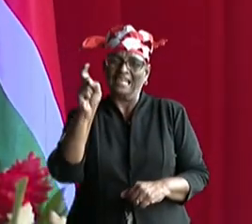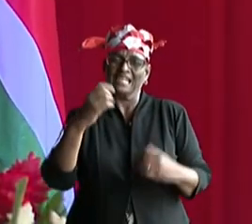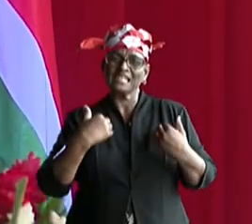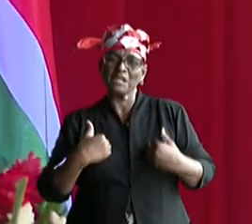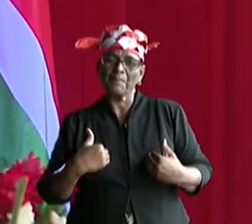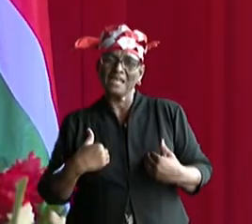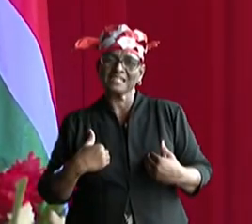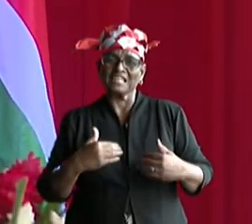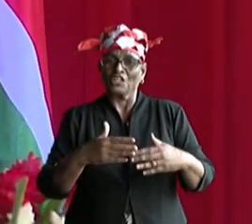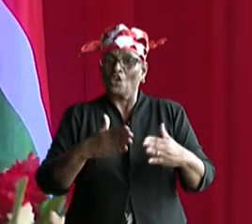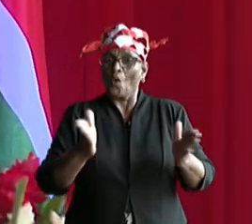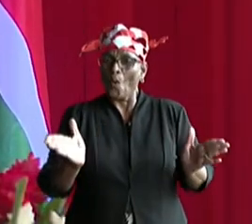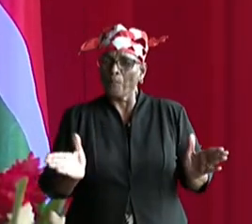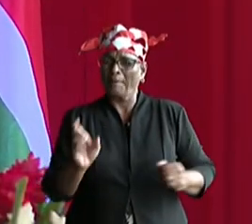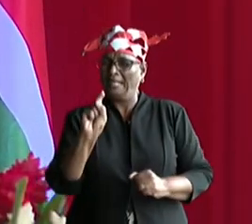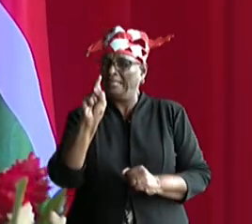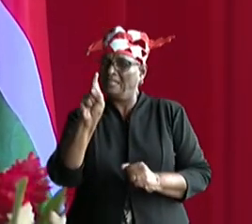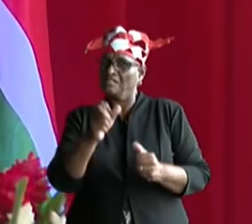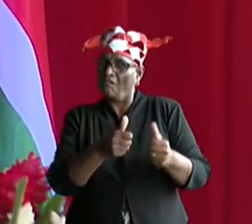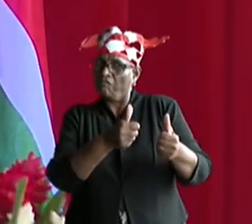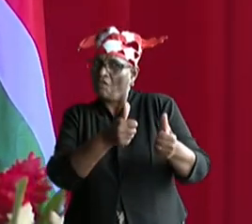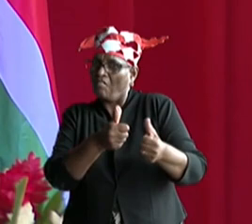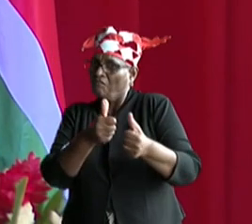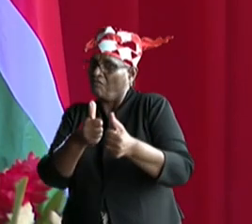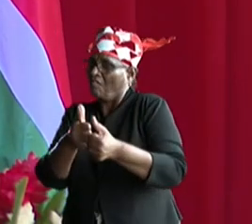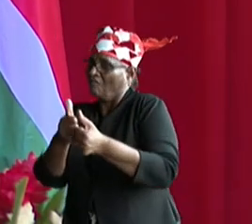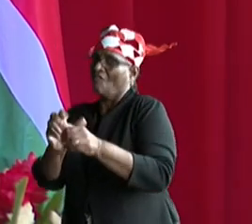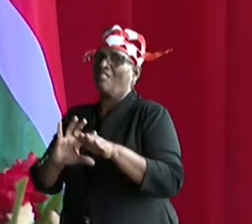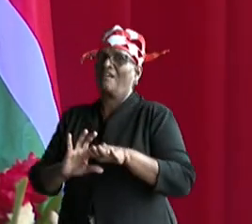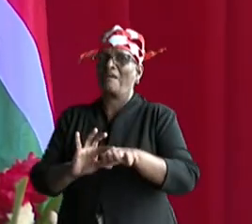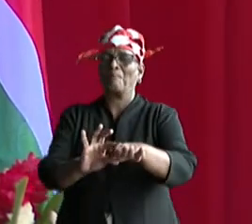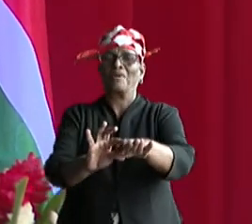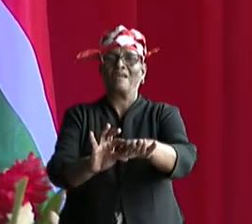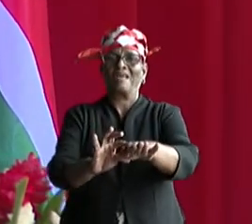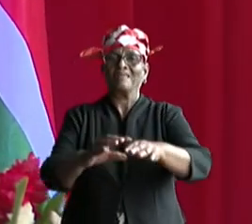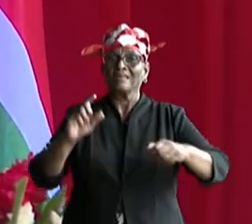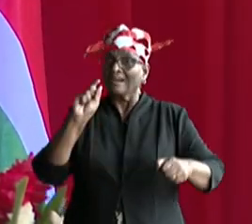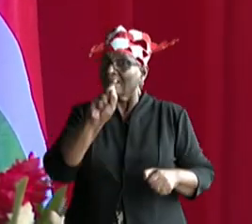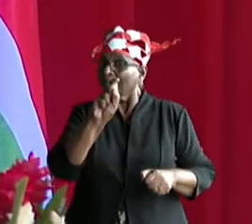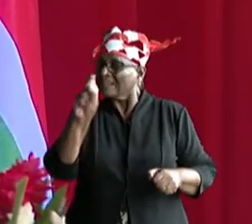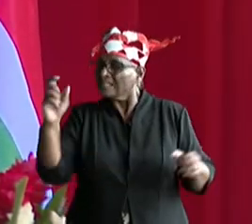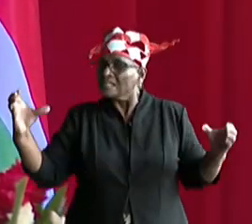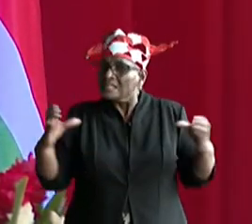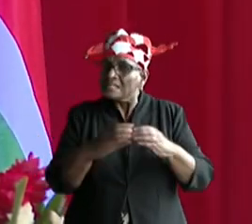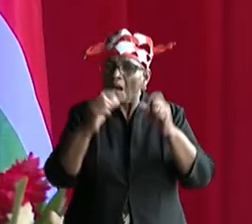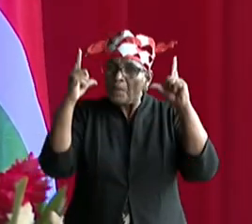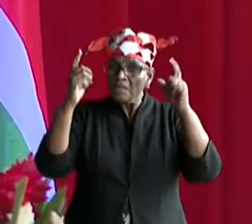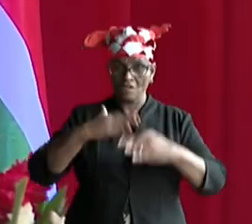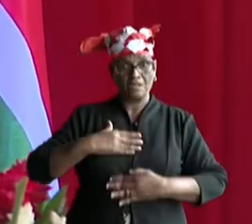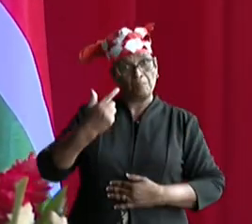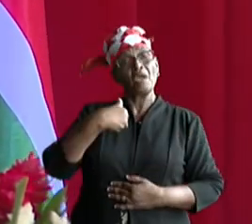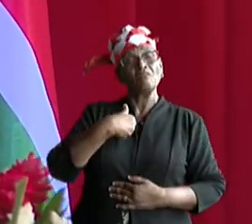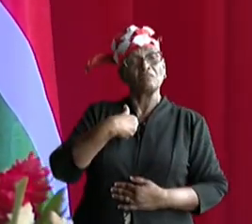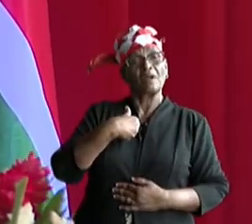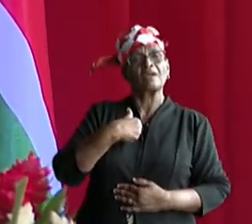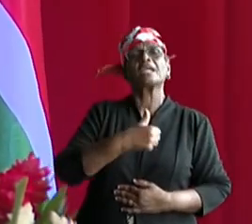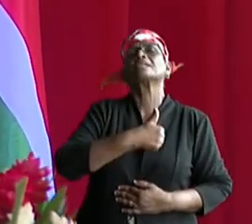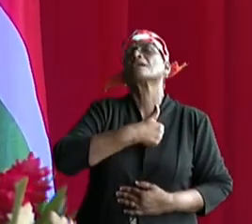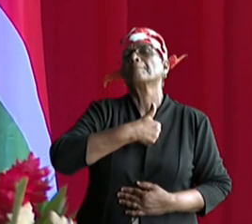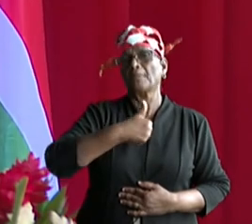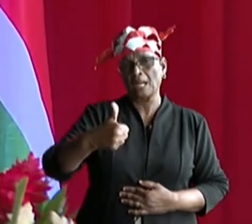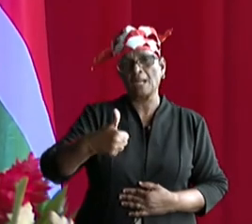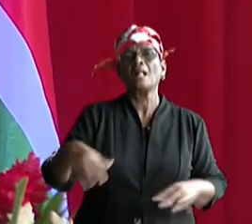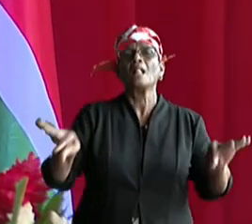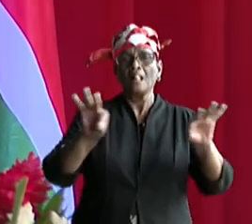het openbaar bestuur kritisch volgt en begeleidt. Een kritische samenleving is, als u het mij vraagt, een randvoorwaarde